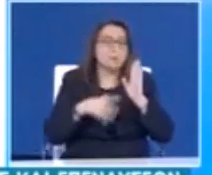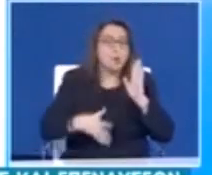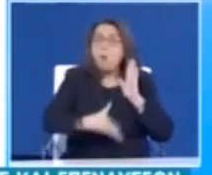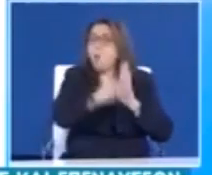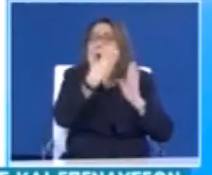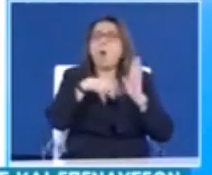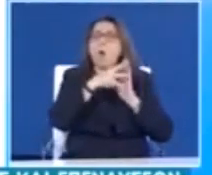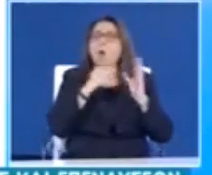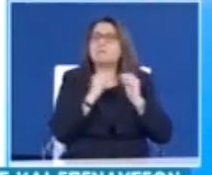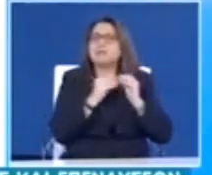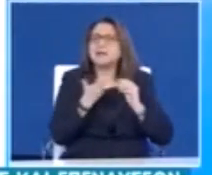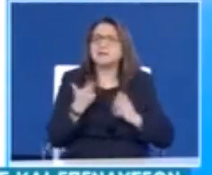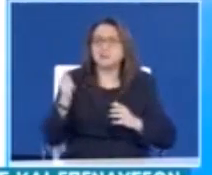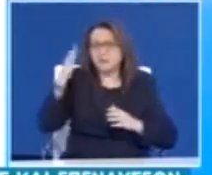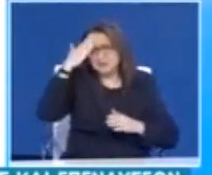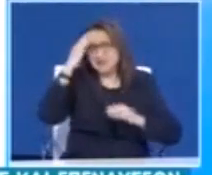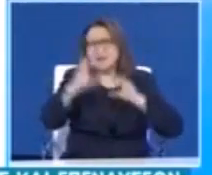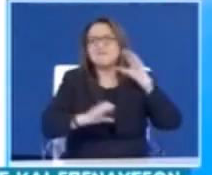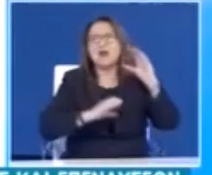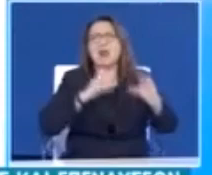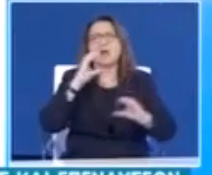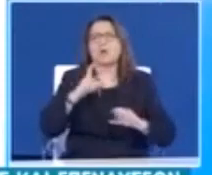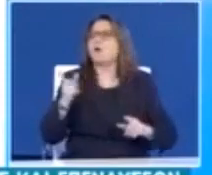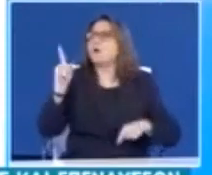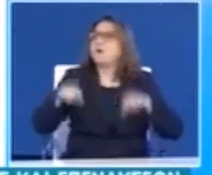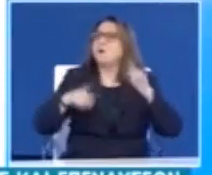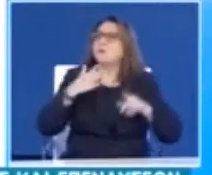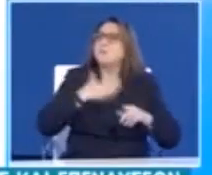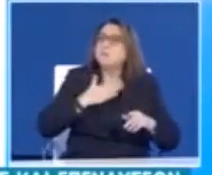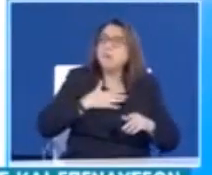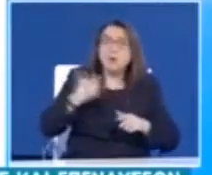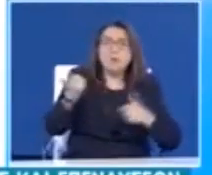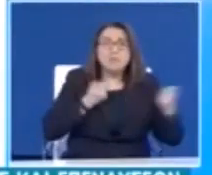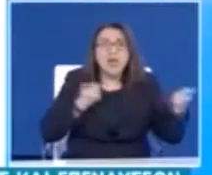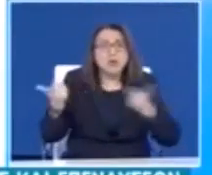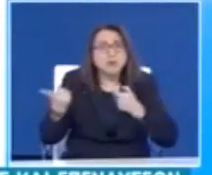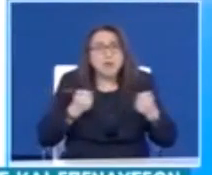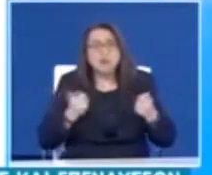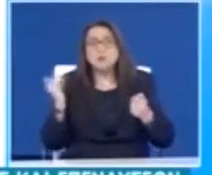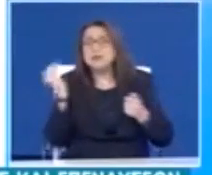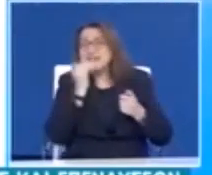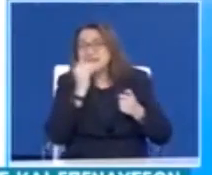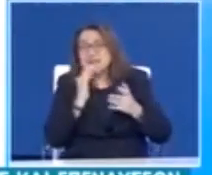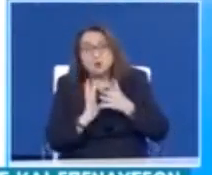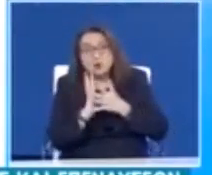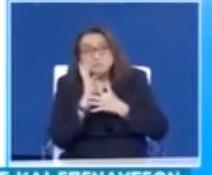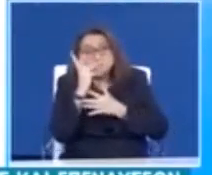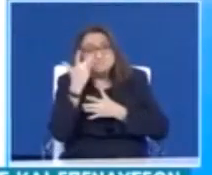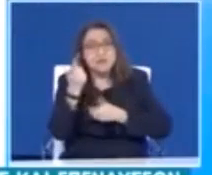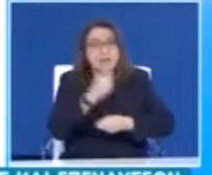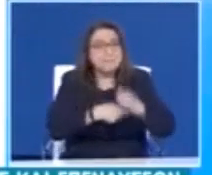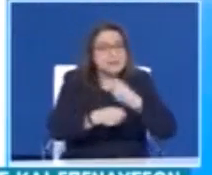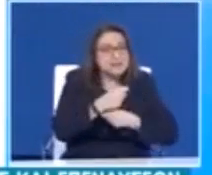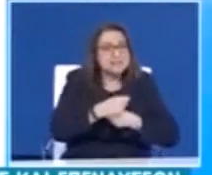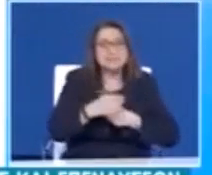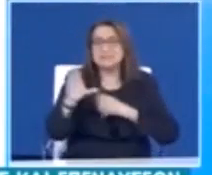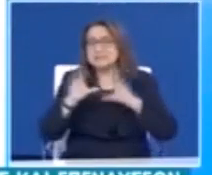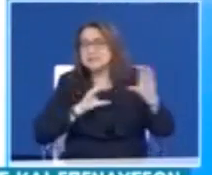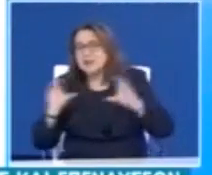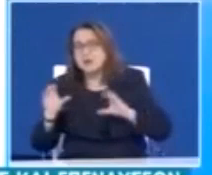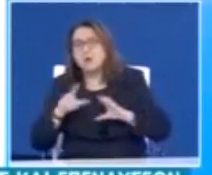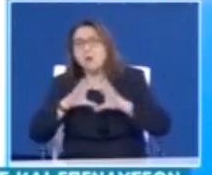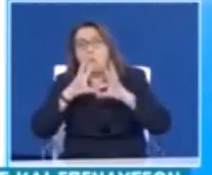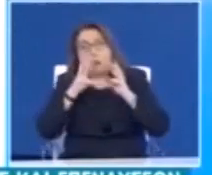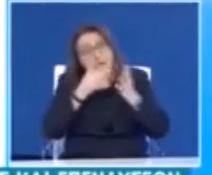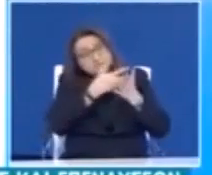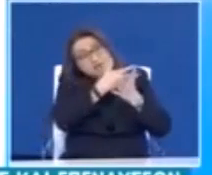κεφάλαιο για Equity για προσέλκυση ξένων θεσμικών επενδυτών με στόχο τη χρηματοδότηση γρήγορα αναπτυσσόμενων ελληνικών επιχειρήσεων. Το σύνολο